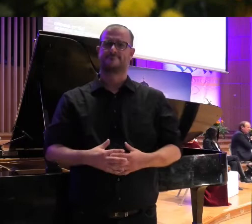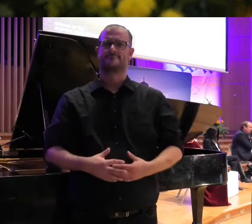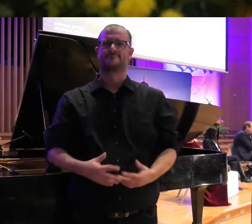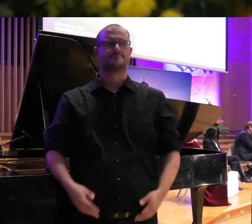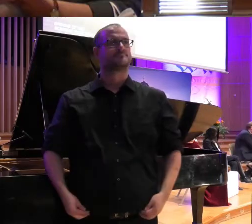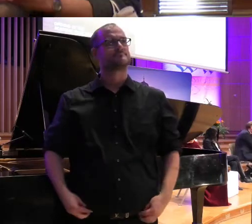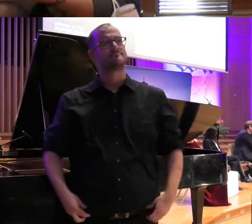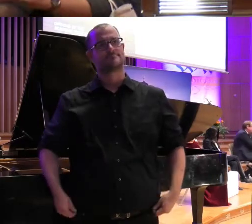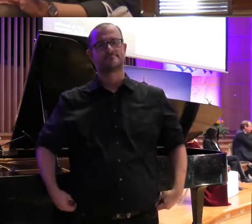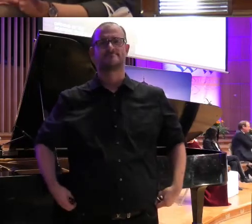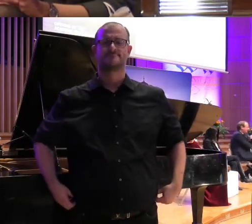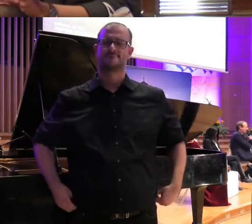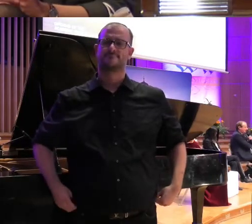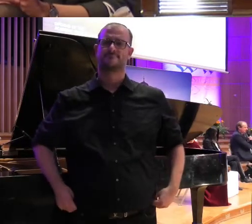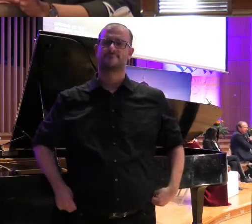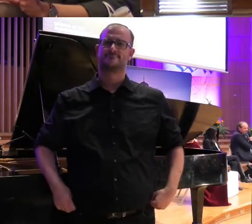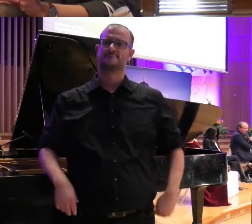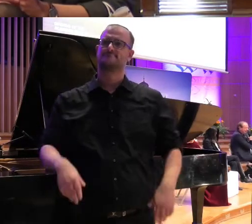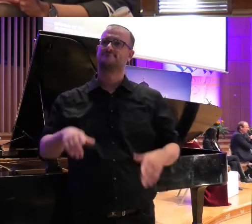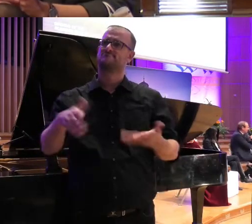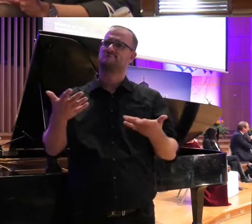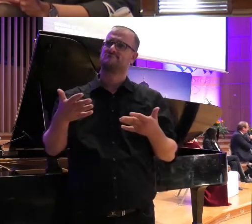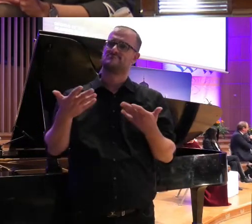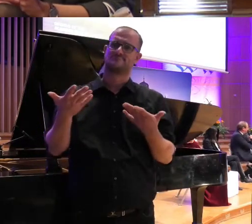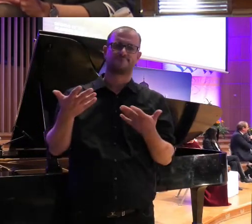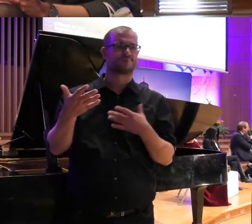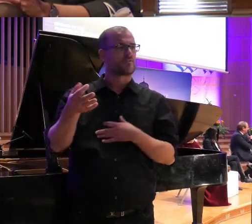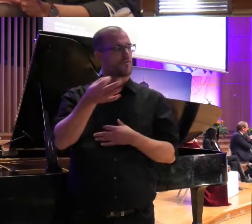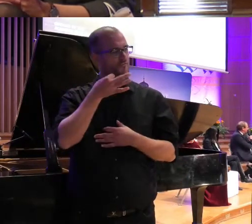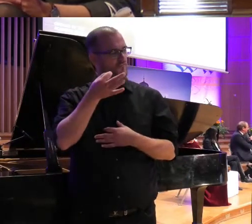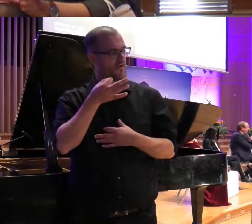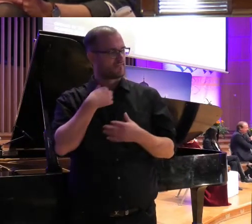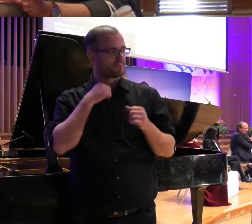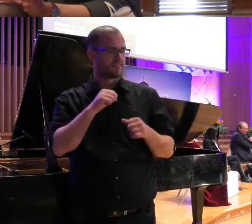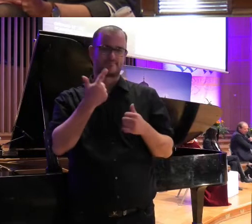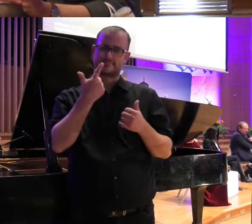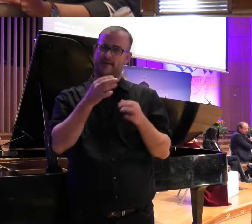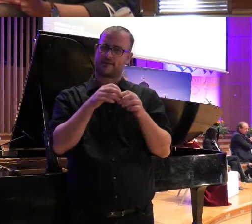Ja, diese Frage kann ich einerseits so in zwei Teile